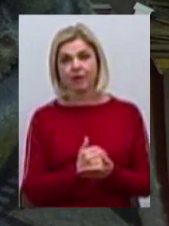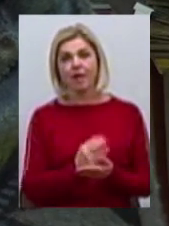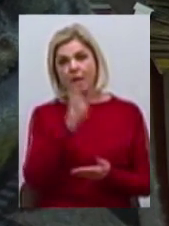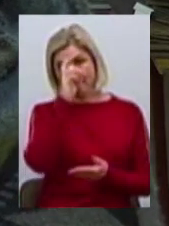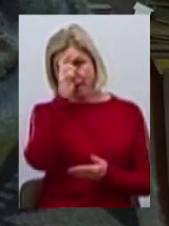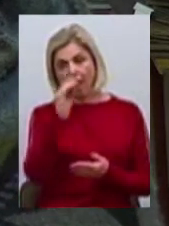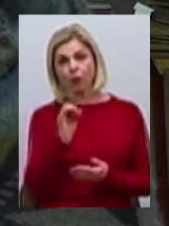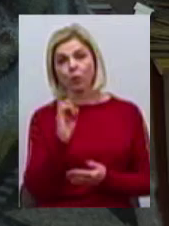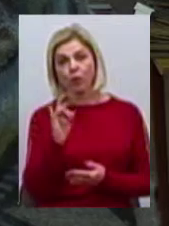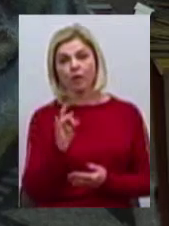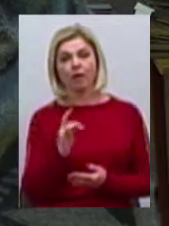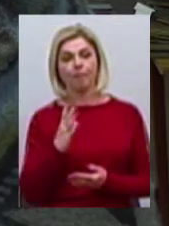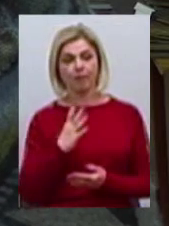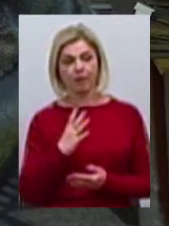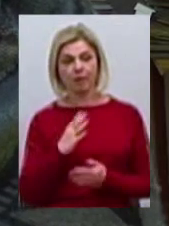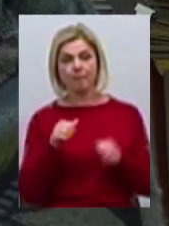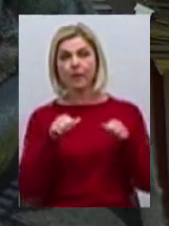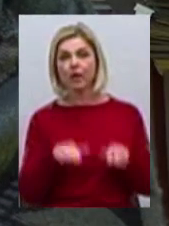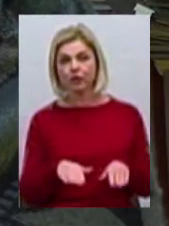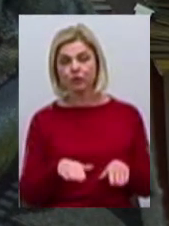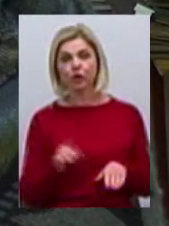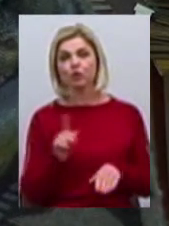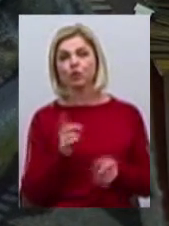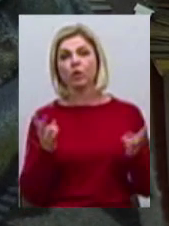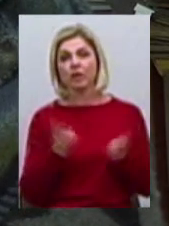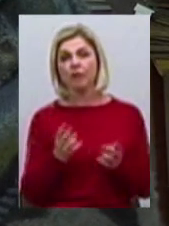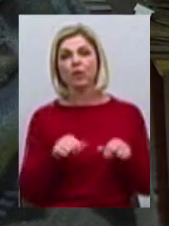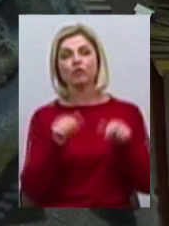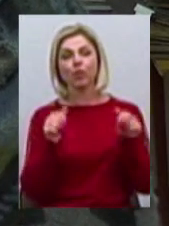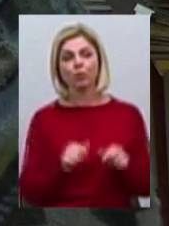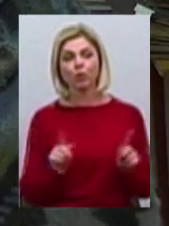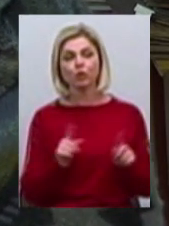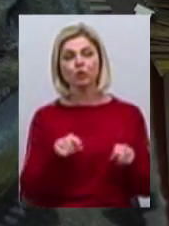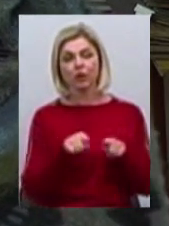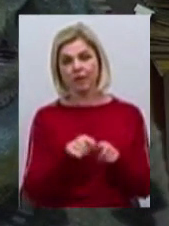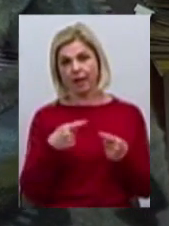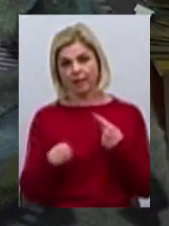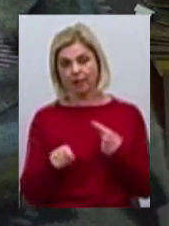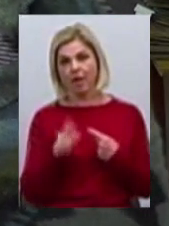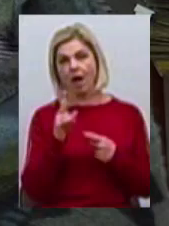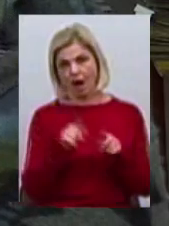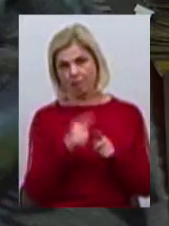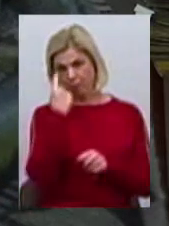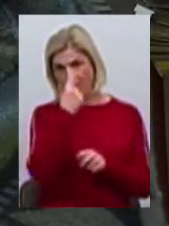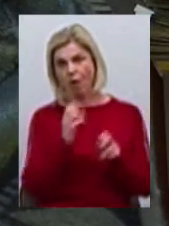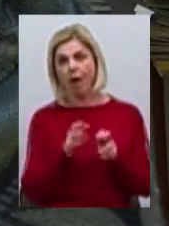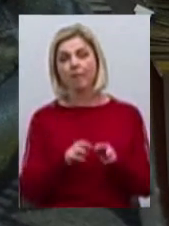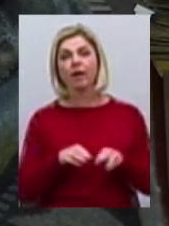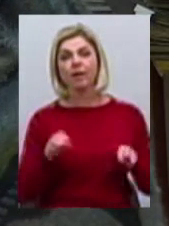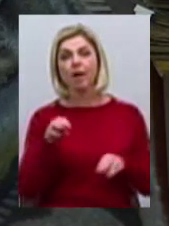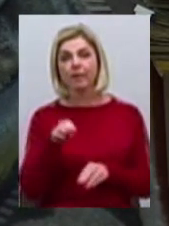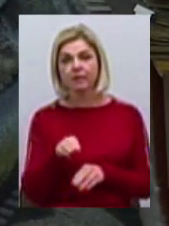імператором було прийнято рішення, що треба сформувати щось таке на кшталт парламенту. І цим парламентом